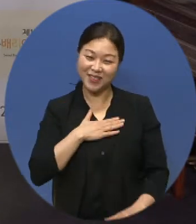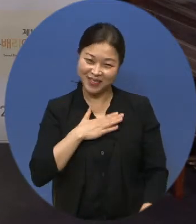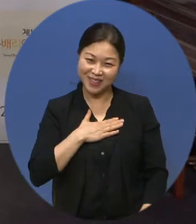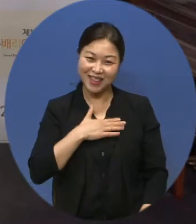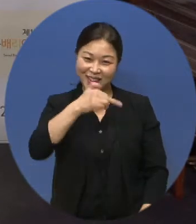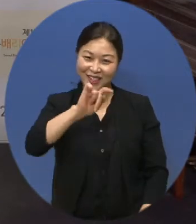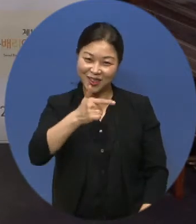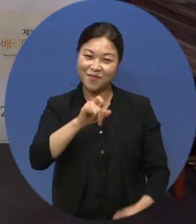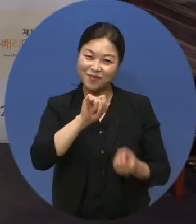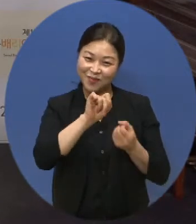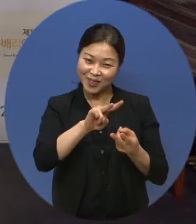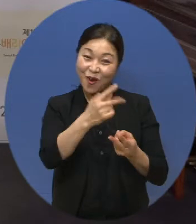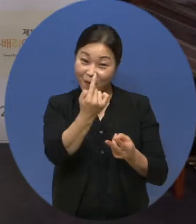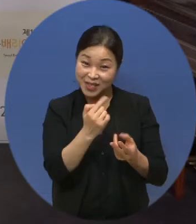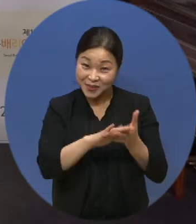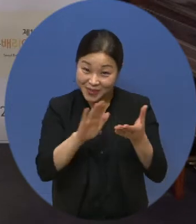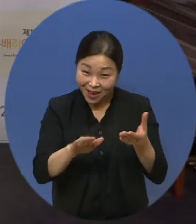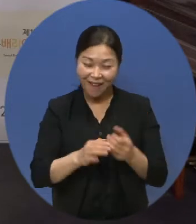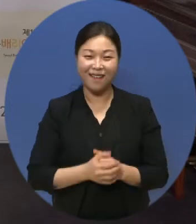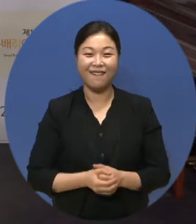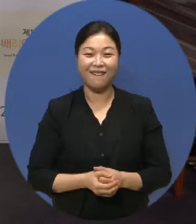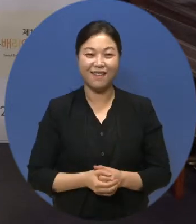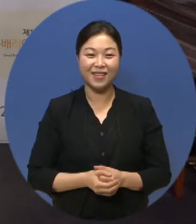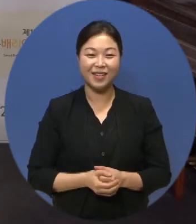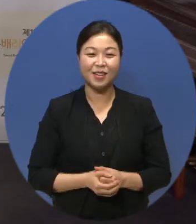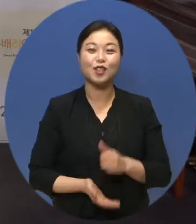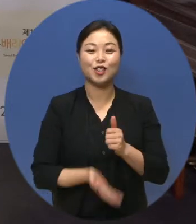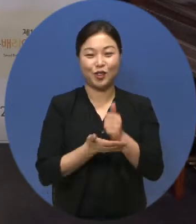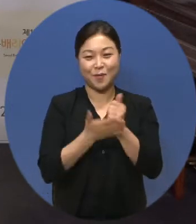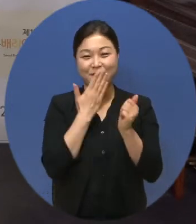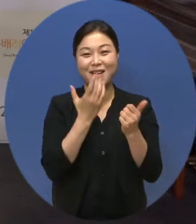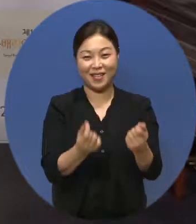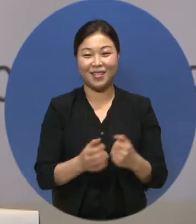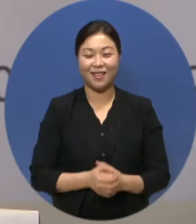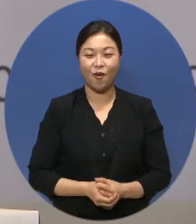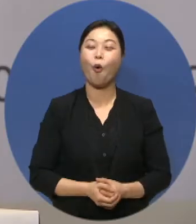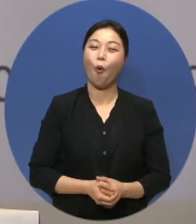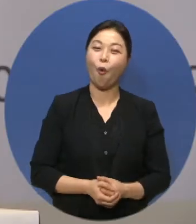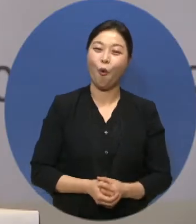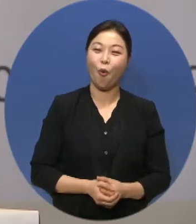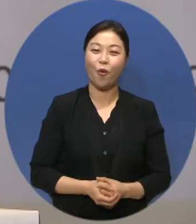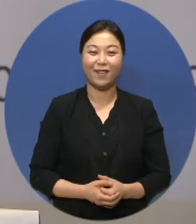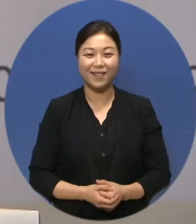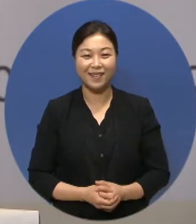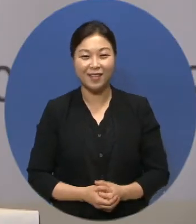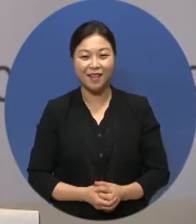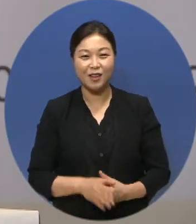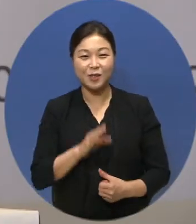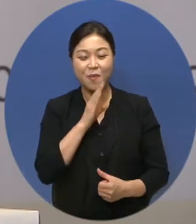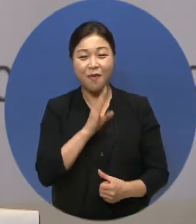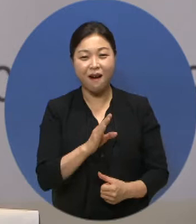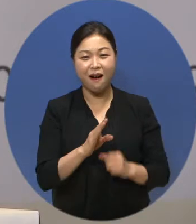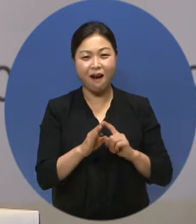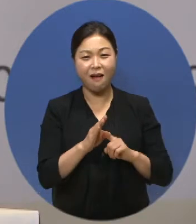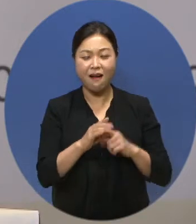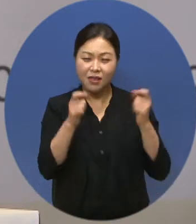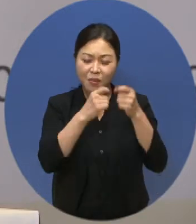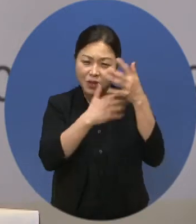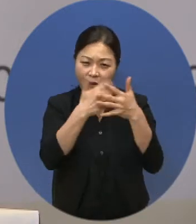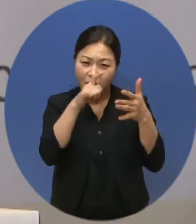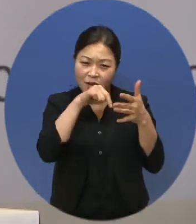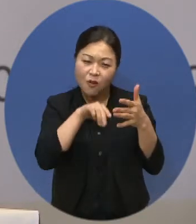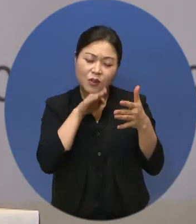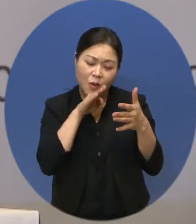치러 왔습니다를 추천을 할 수 있을 것 같은데 네. 이게 좀 귀한 작품이에요. 단편 영화 안에서도.